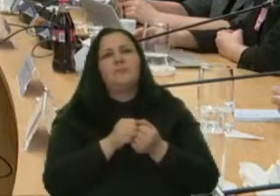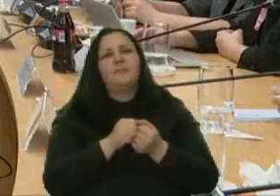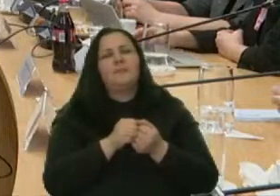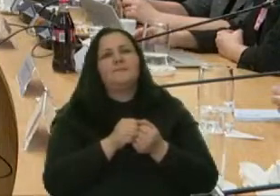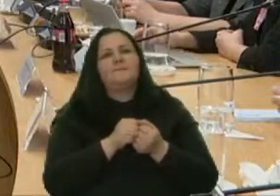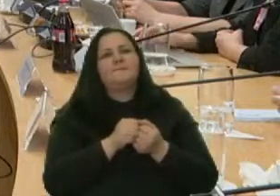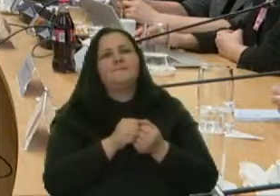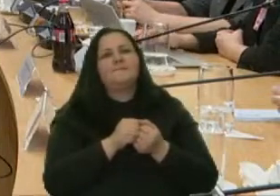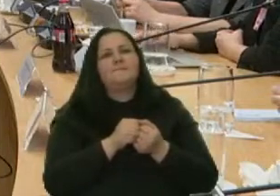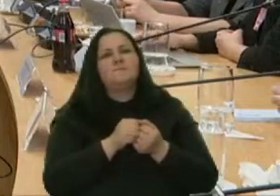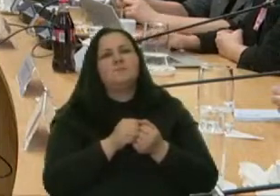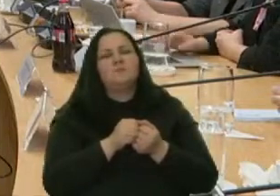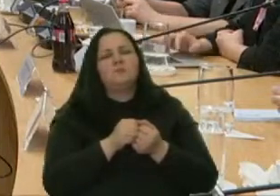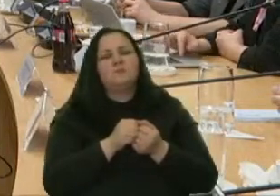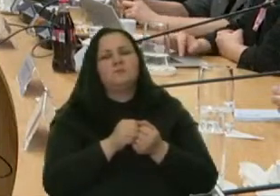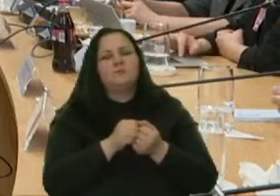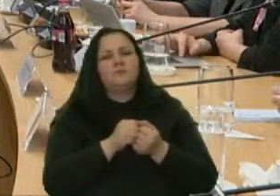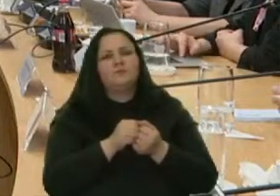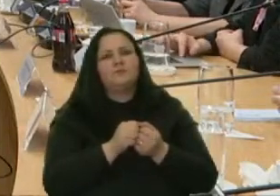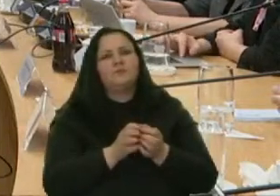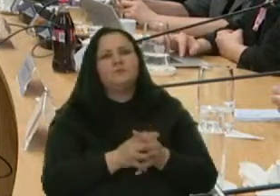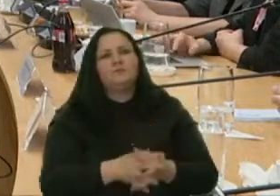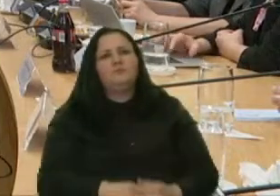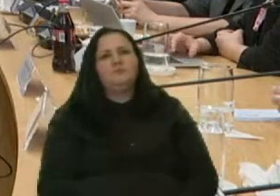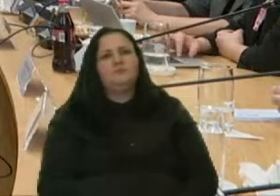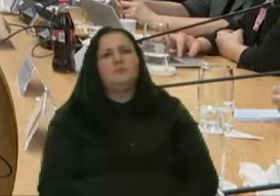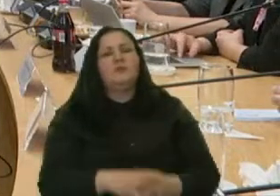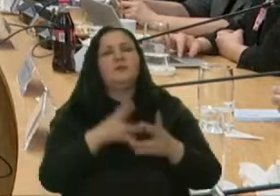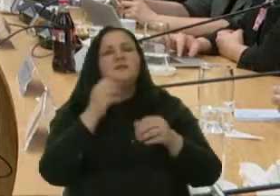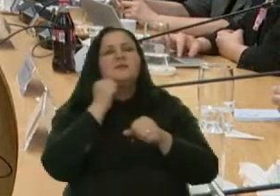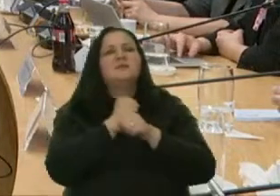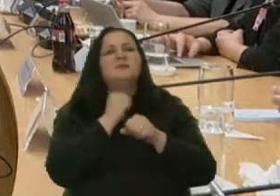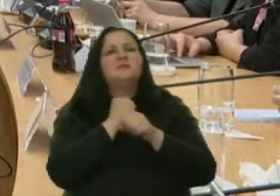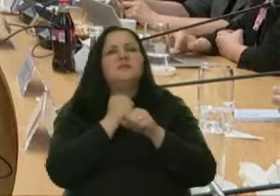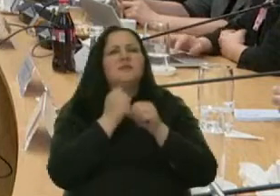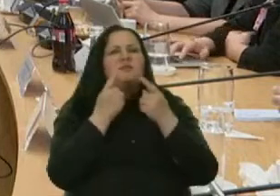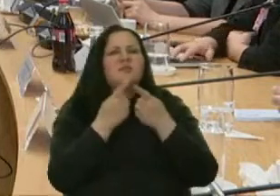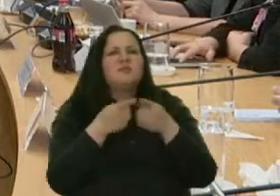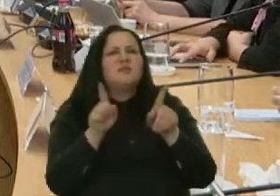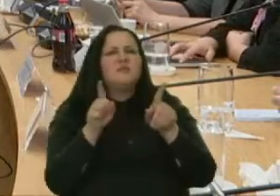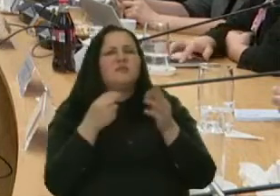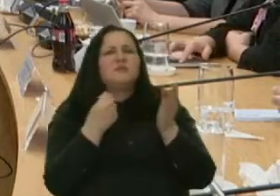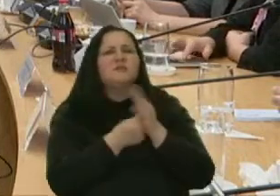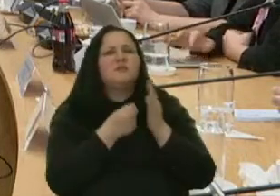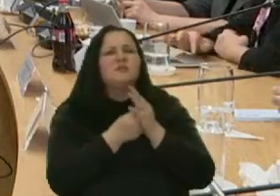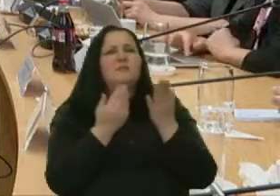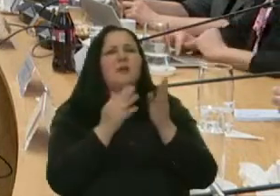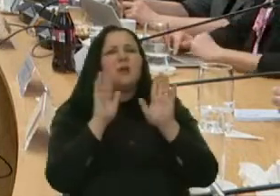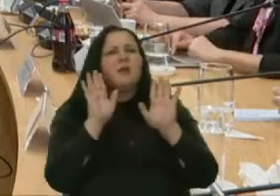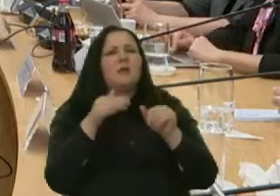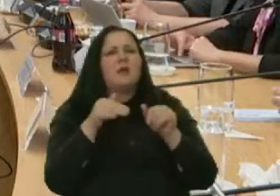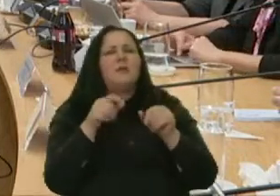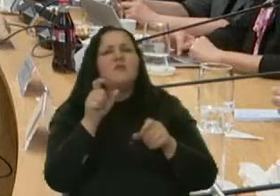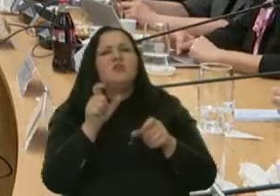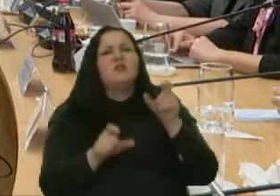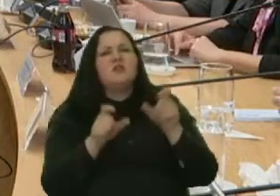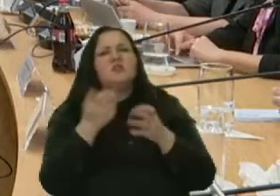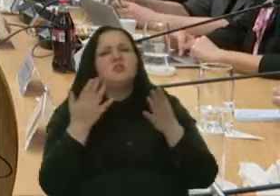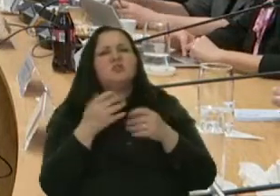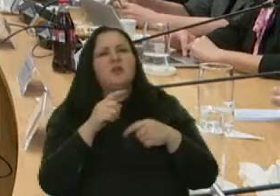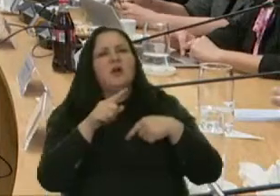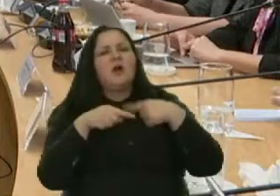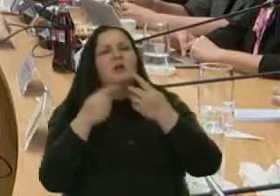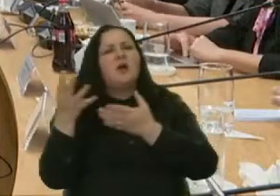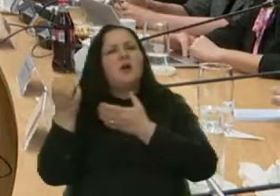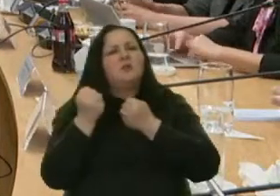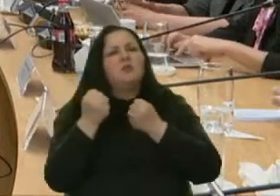discrepanțe las microfonul care se vor crea acele discrepanțe salariale pe care le am avut în CR și care a dus după